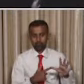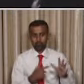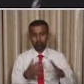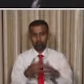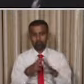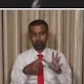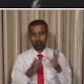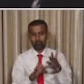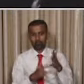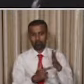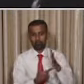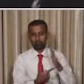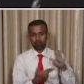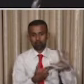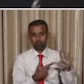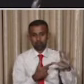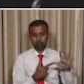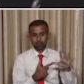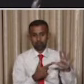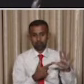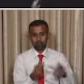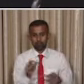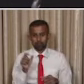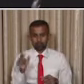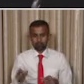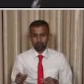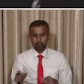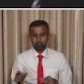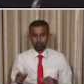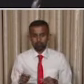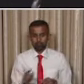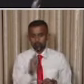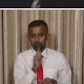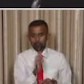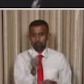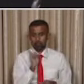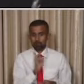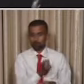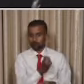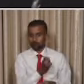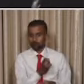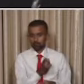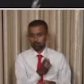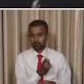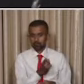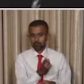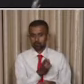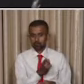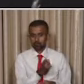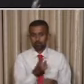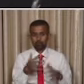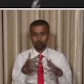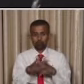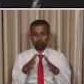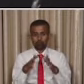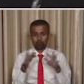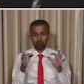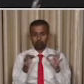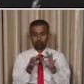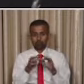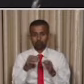වසන්ත සමරසිංහ එල්ල කළ මරණ තර්ජනය සමාජ මාධ්‍ය